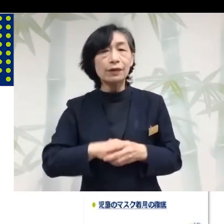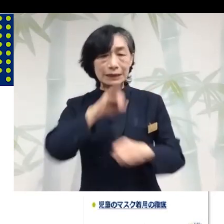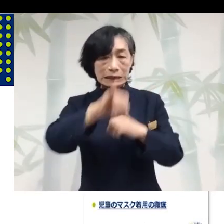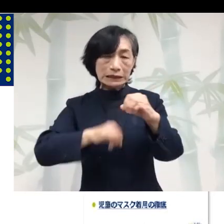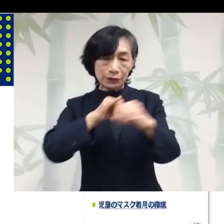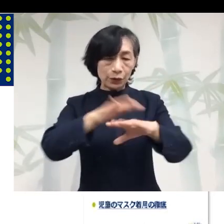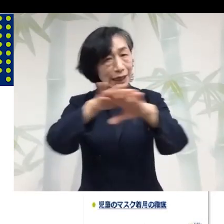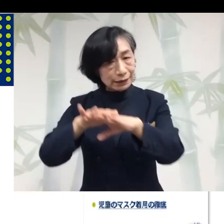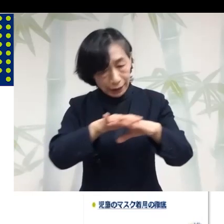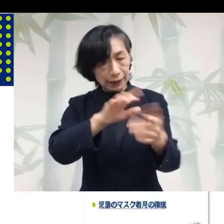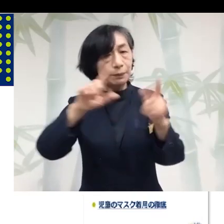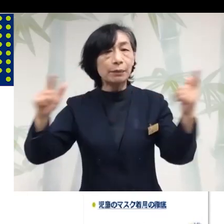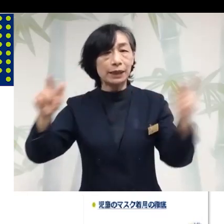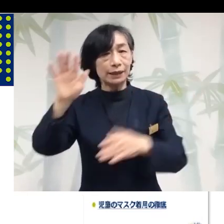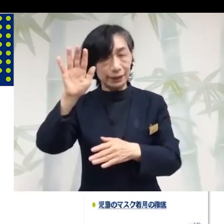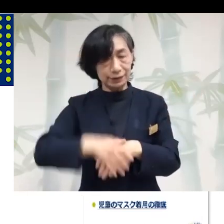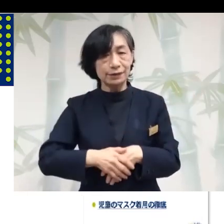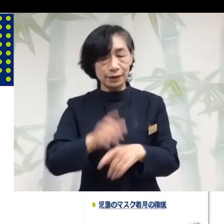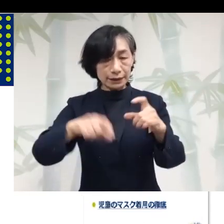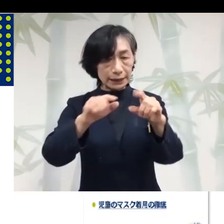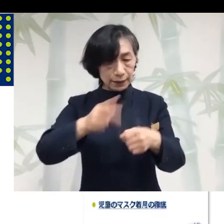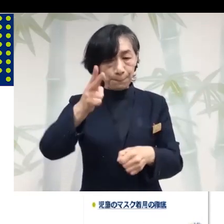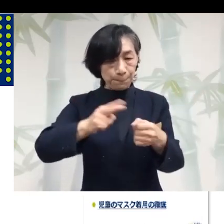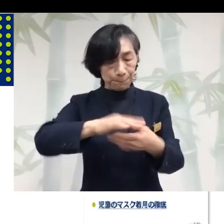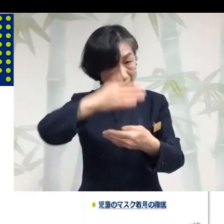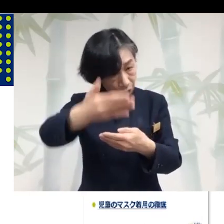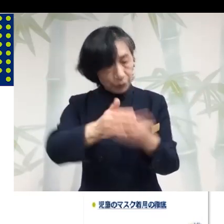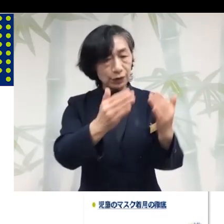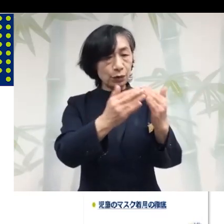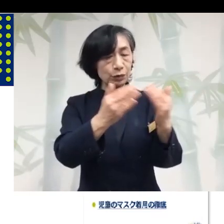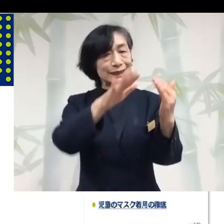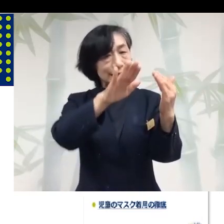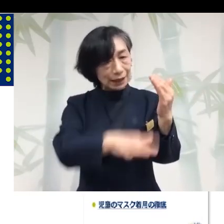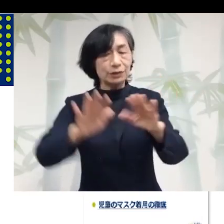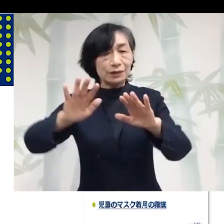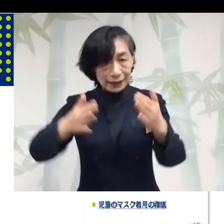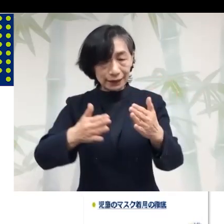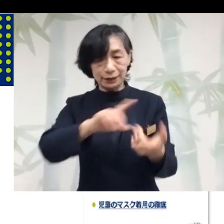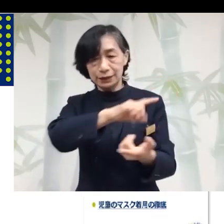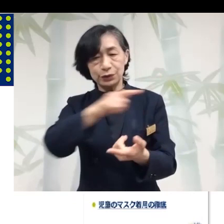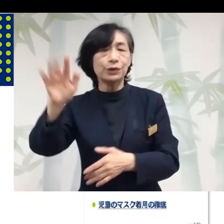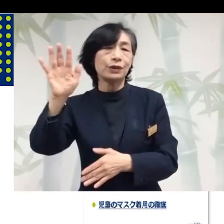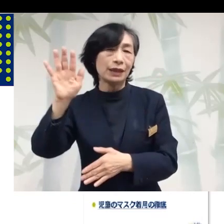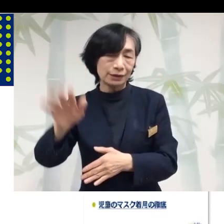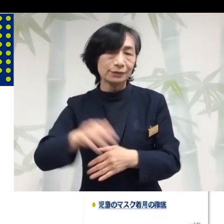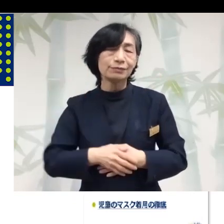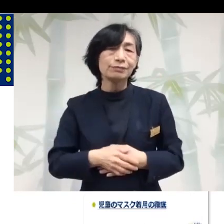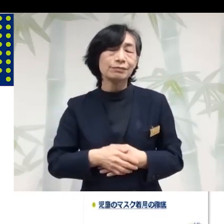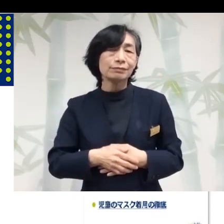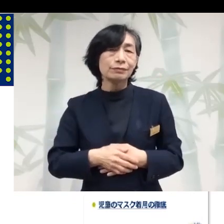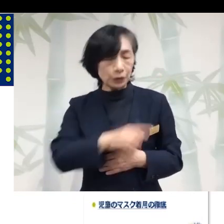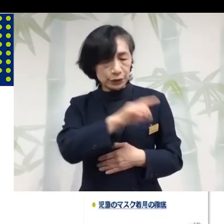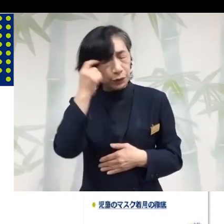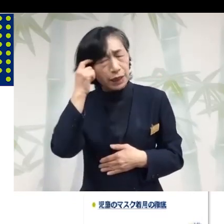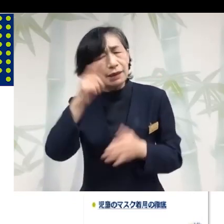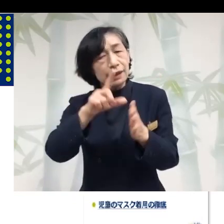。でさらにはやっぱり端末のあるご家庭、ないご家庭の差もやっぱり配慮していかなきゃならないということを考えるとです